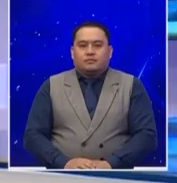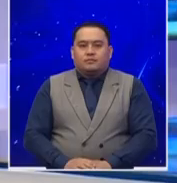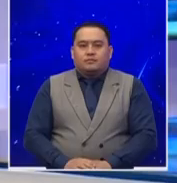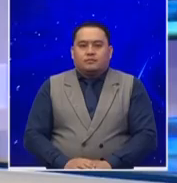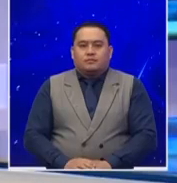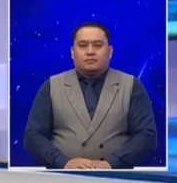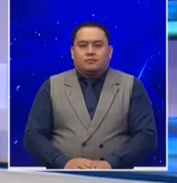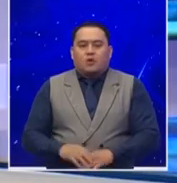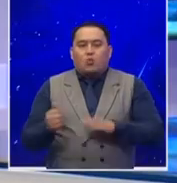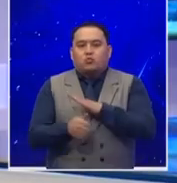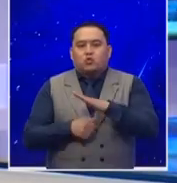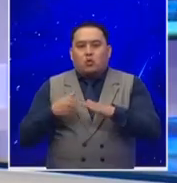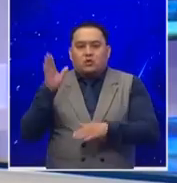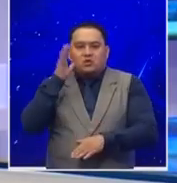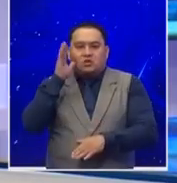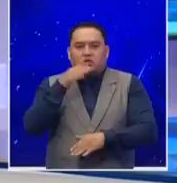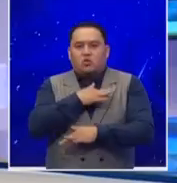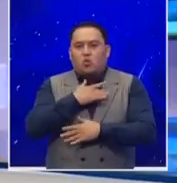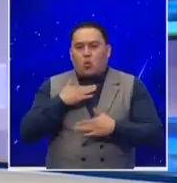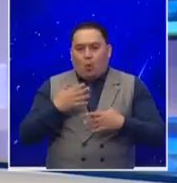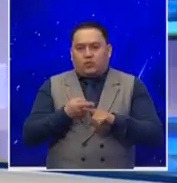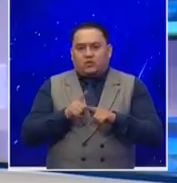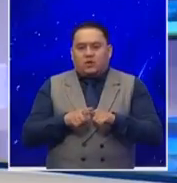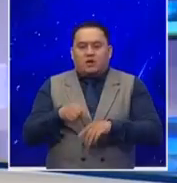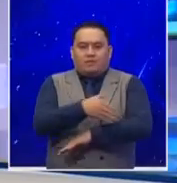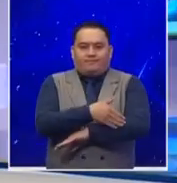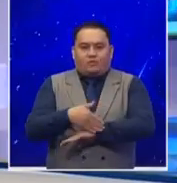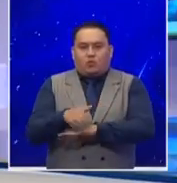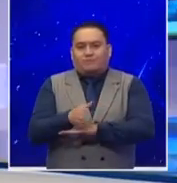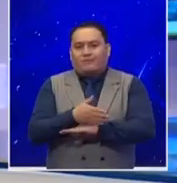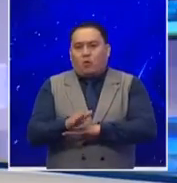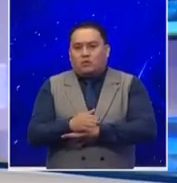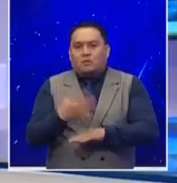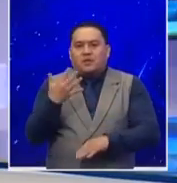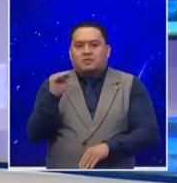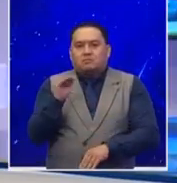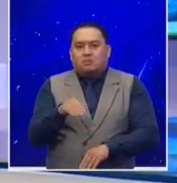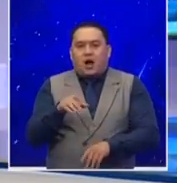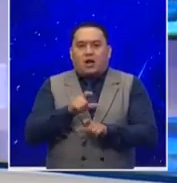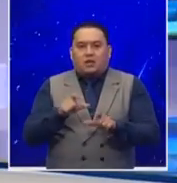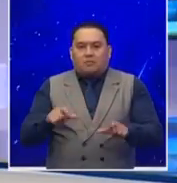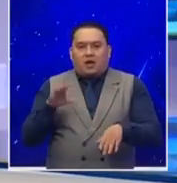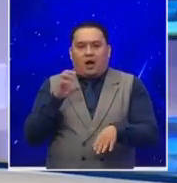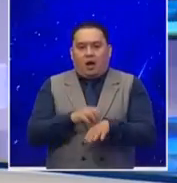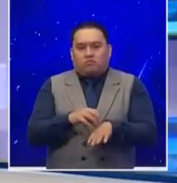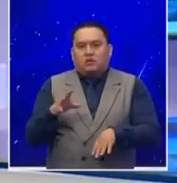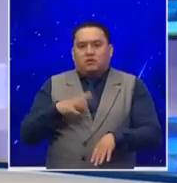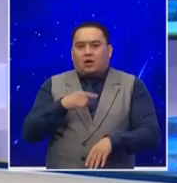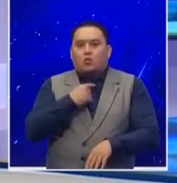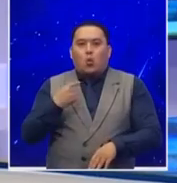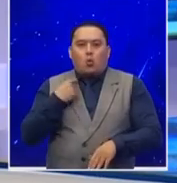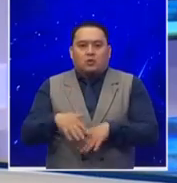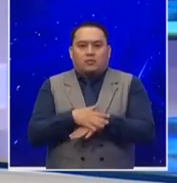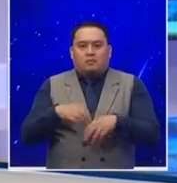Бұралқы иттер көбейді. Қыс түскелі иесіз төрт аяқтылар көше кезіп жүр. Былтыр 5000-нан аса адамды ит қапқан. Талдықорған